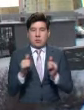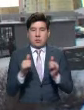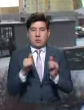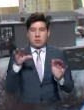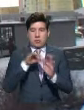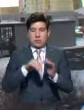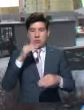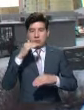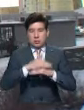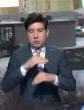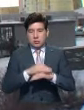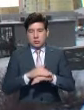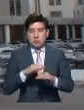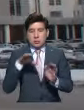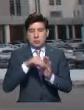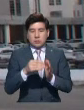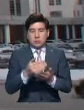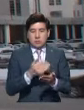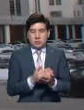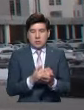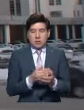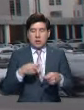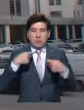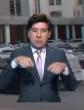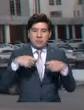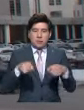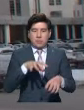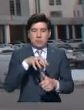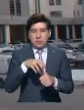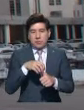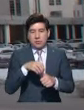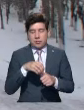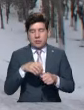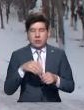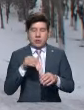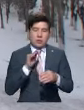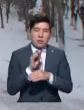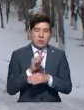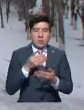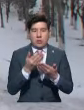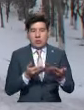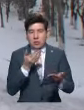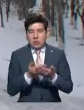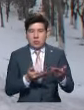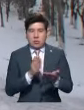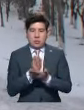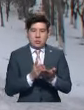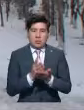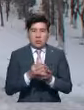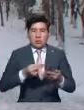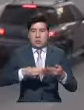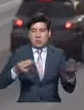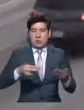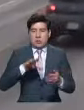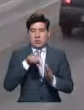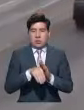дейді. Түйіндемелердің басым бөлігі сатуды басқару, сату бойынша кеңес беру немесе әкімшілік қызмет мамандықтары бойынша толтырылған.